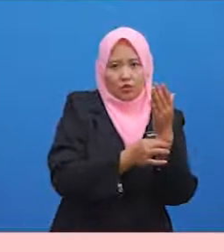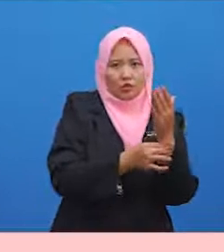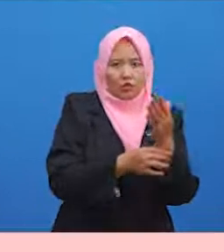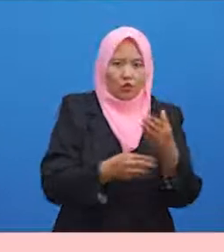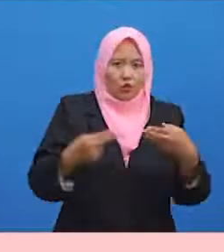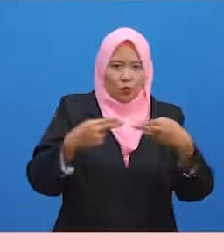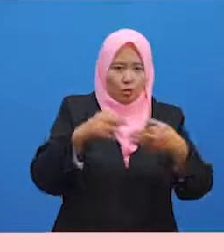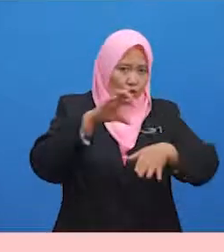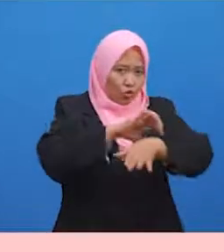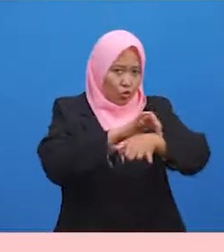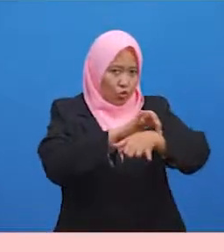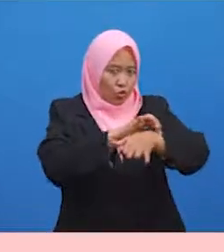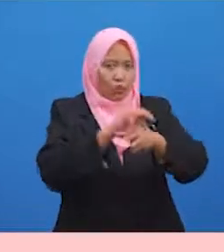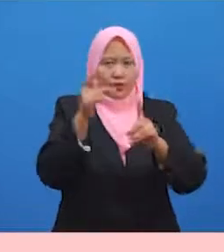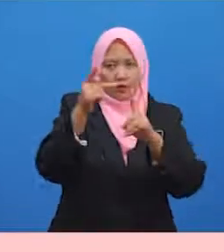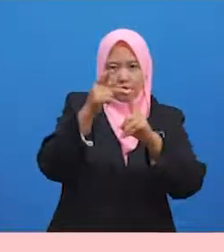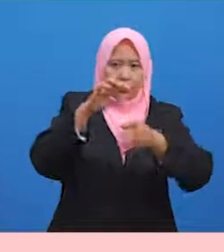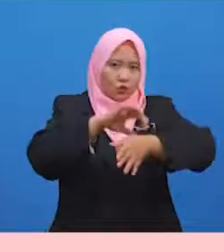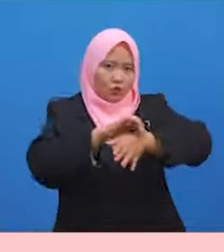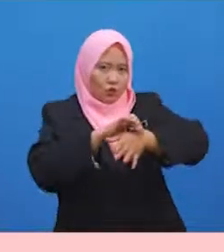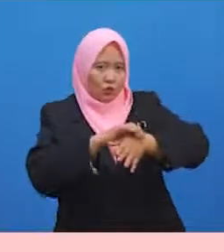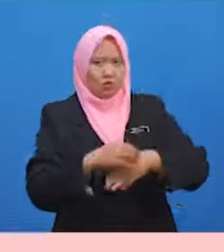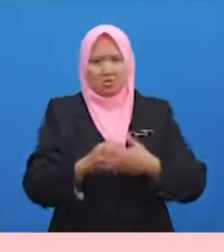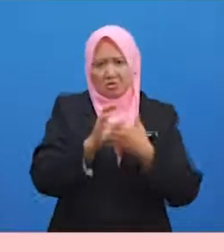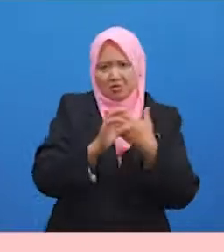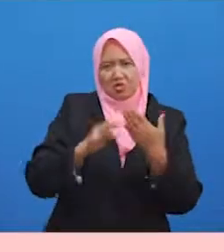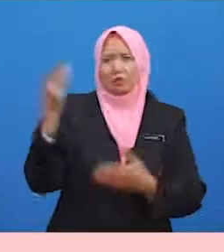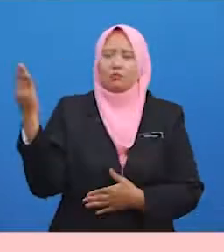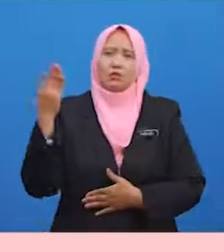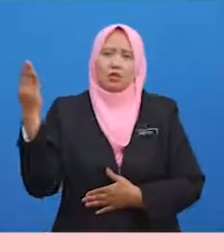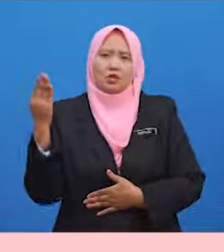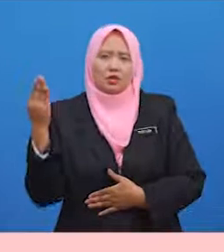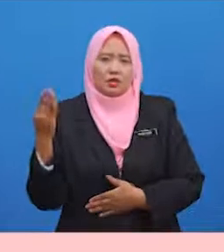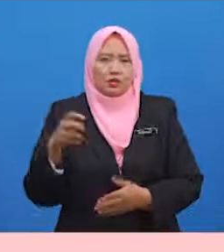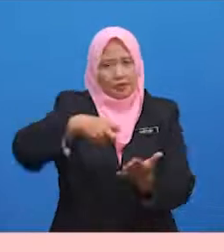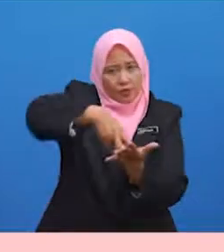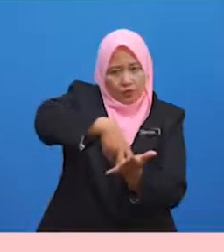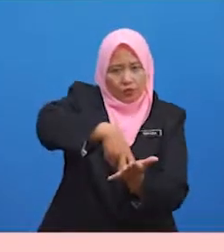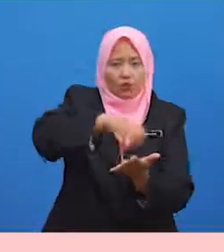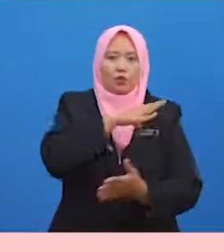tulang. Kecederaan ini kerap berlaku di bahagian lutut dan buku lali.